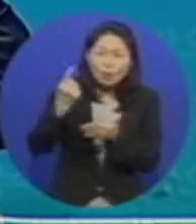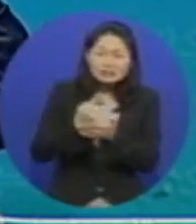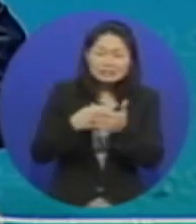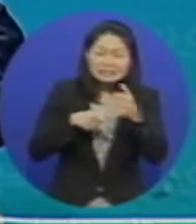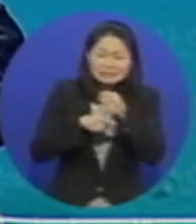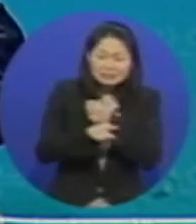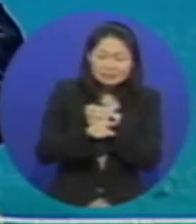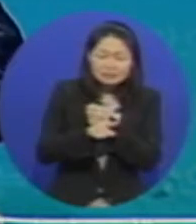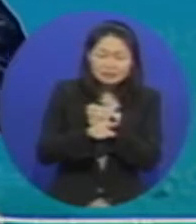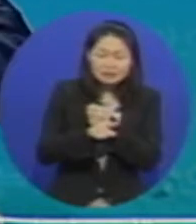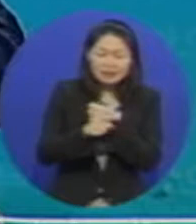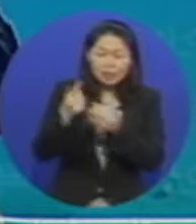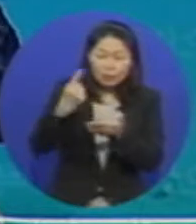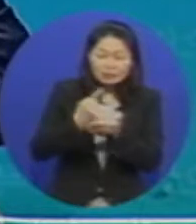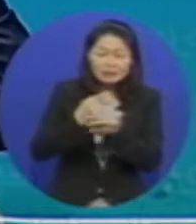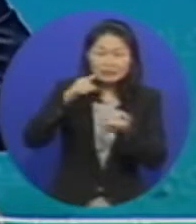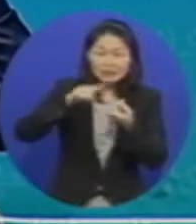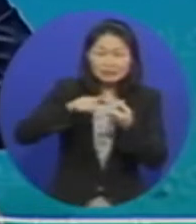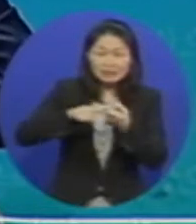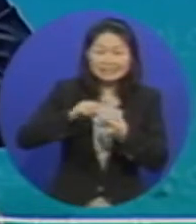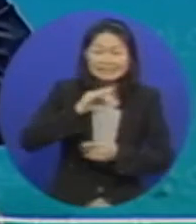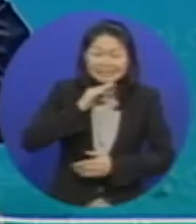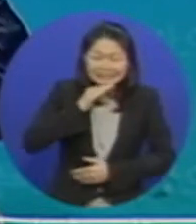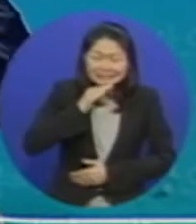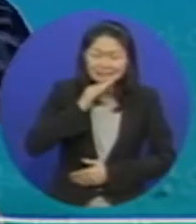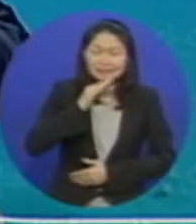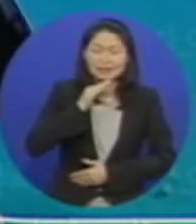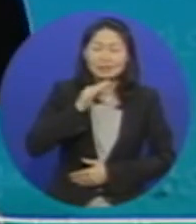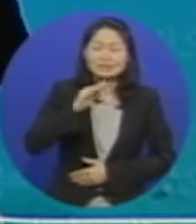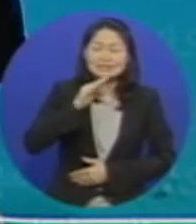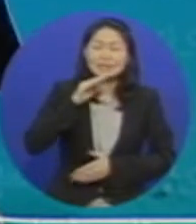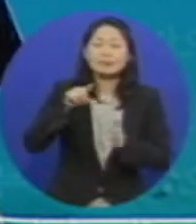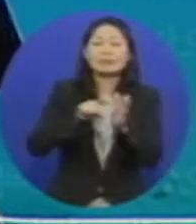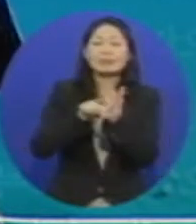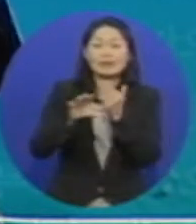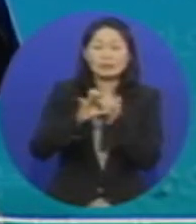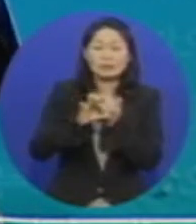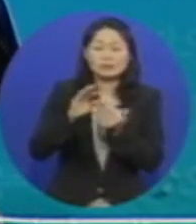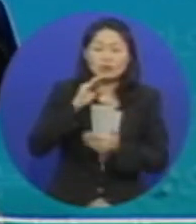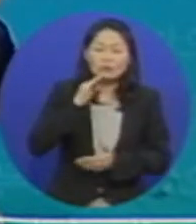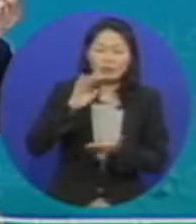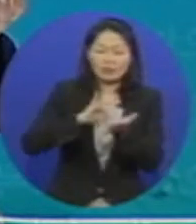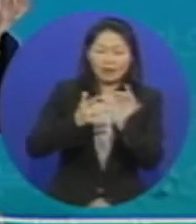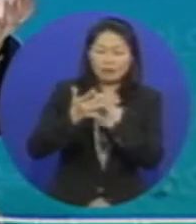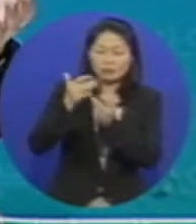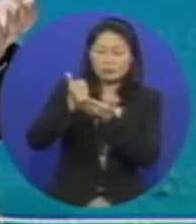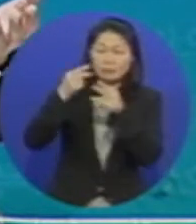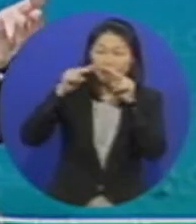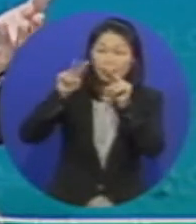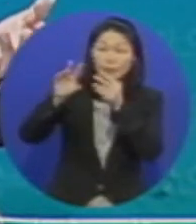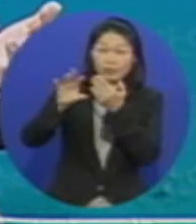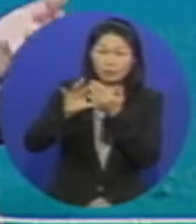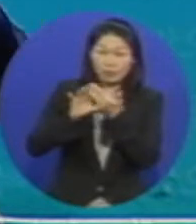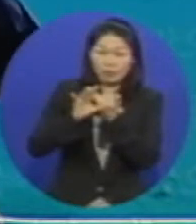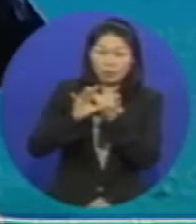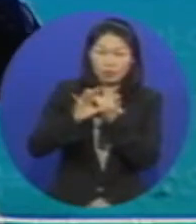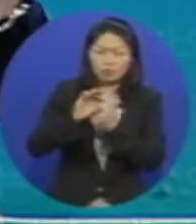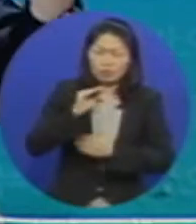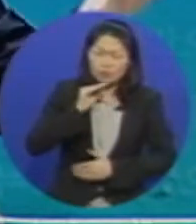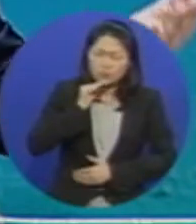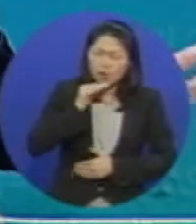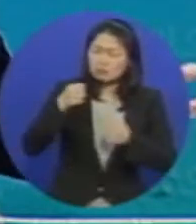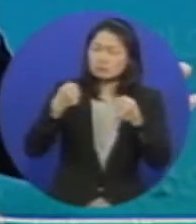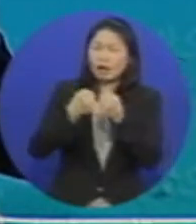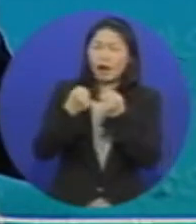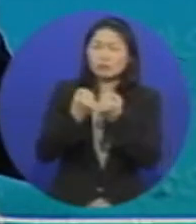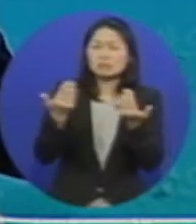사실이라면 우리가 진짜 믿는다면 정말 예수님을 바라 본다면 그렇다면 싸울 일이